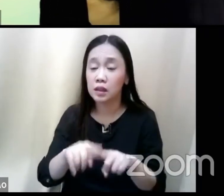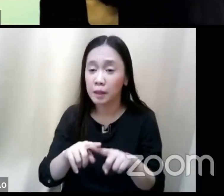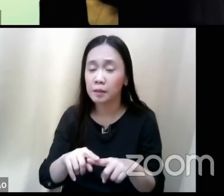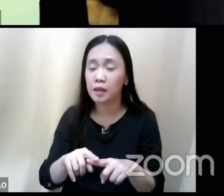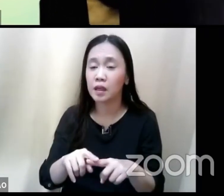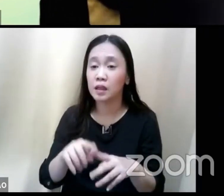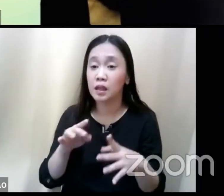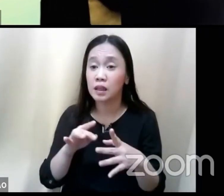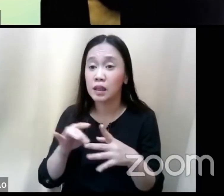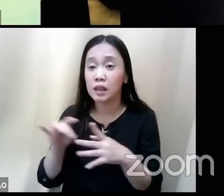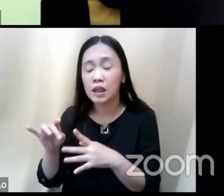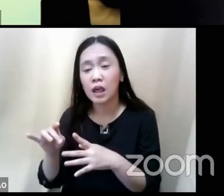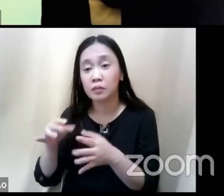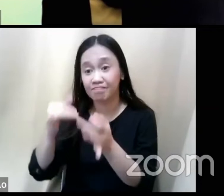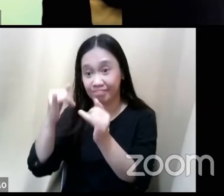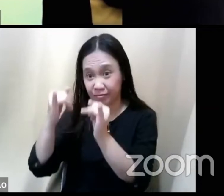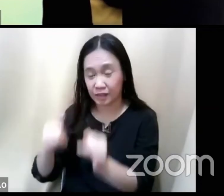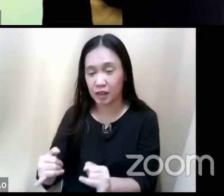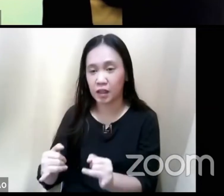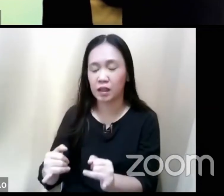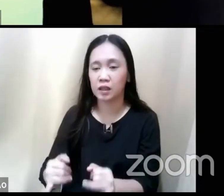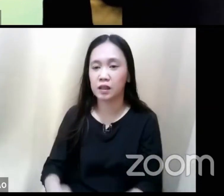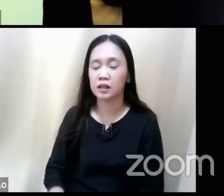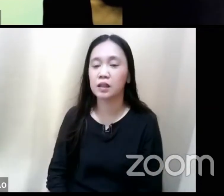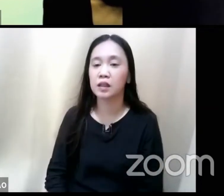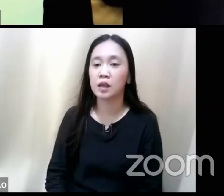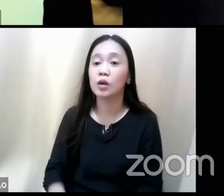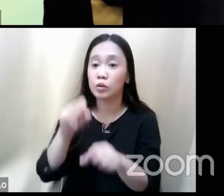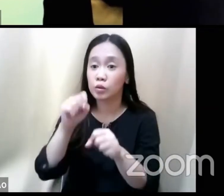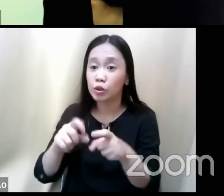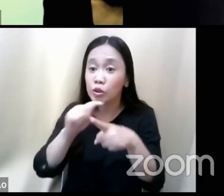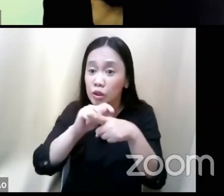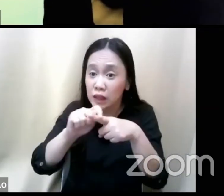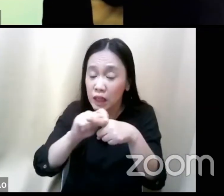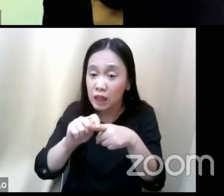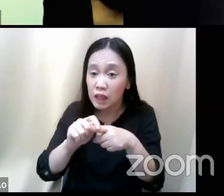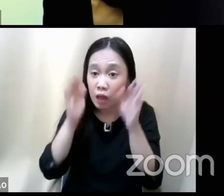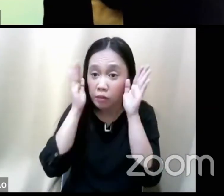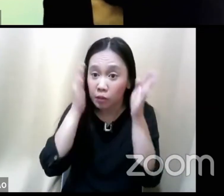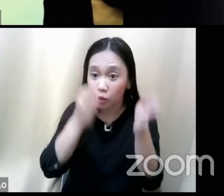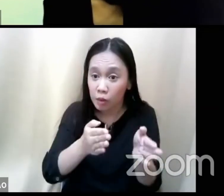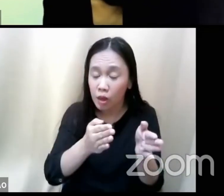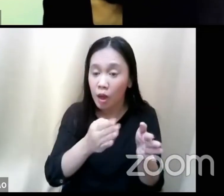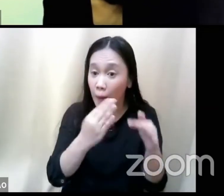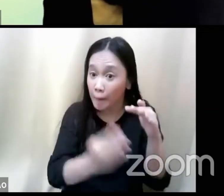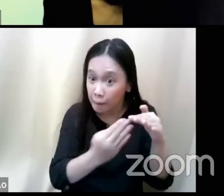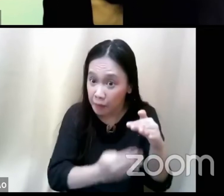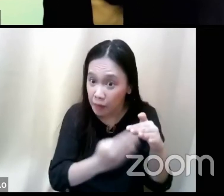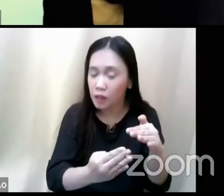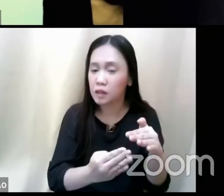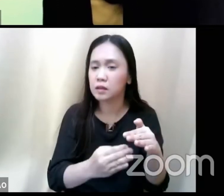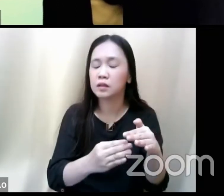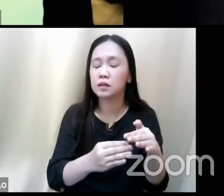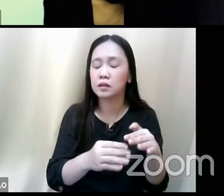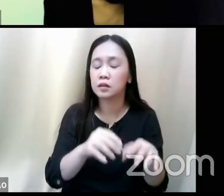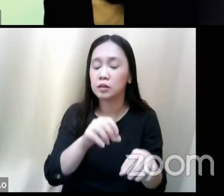isang individual at i-customize natin yung training doon na ang pipiliin, halimbawa, lahat lang